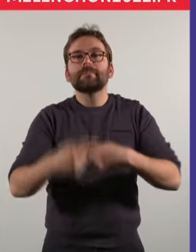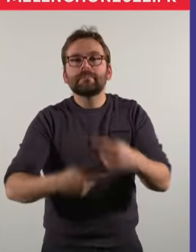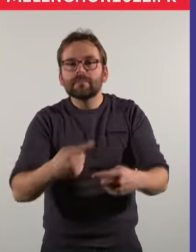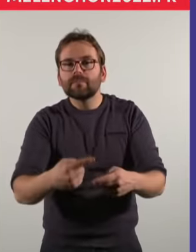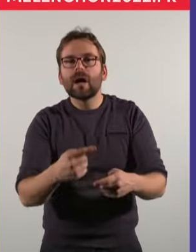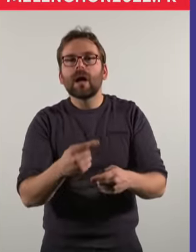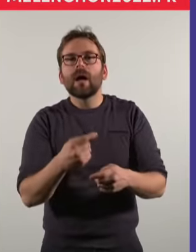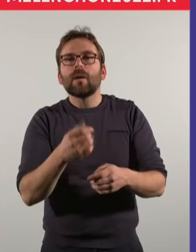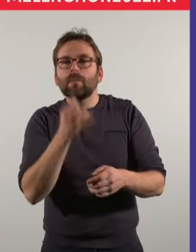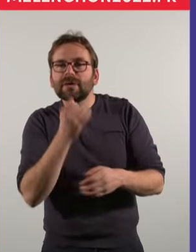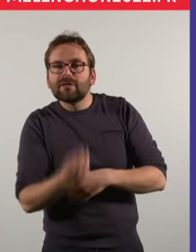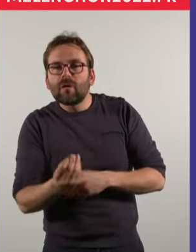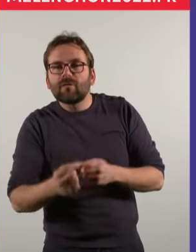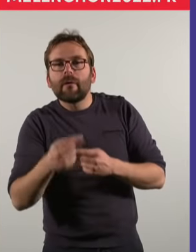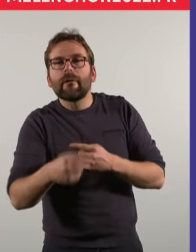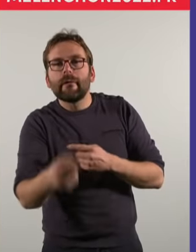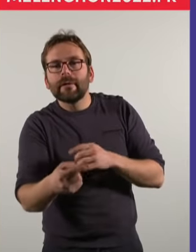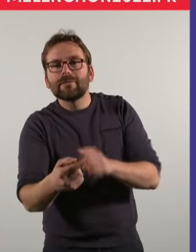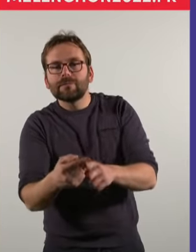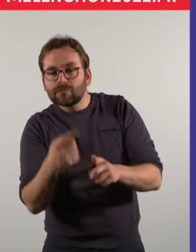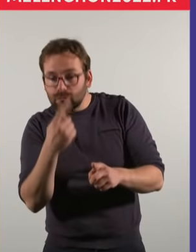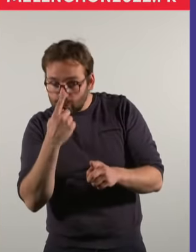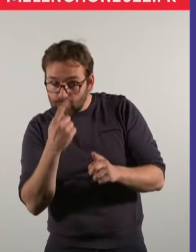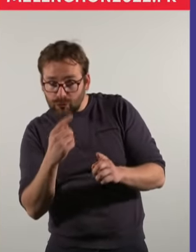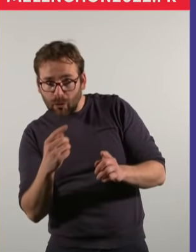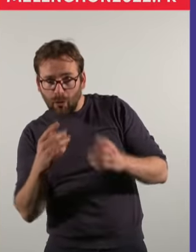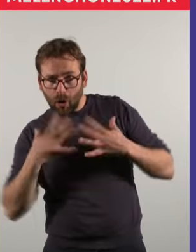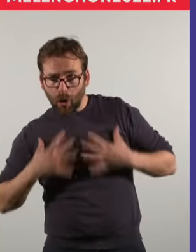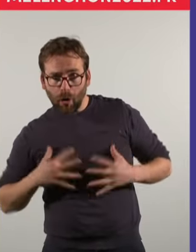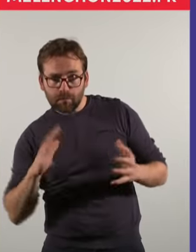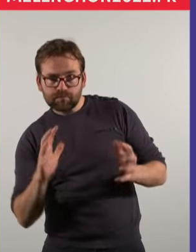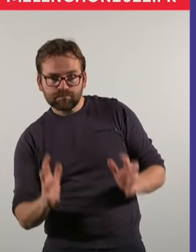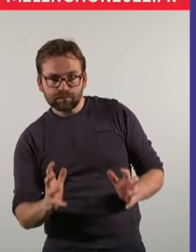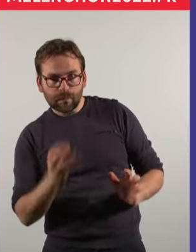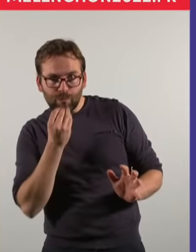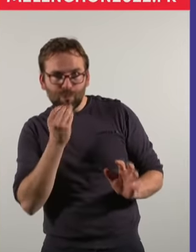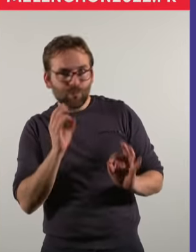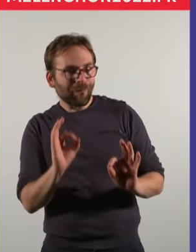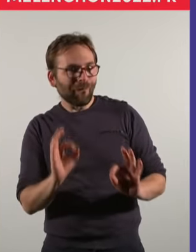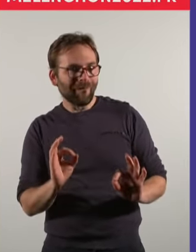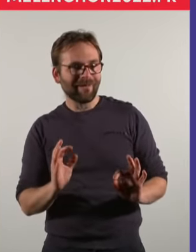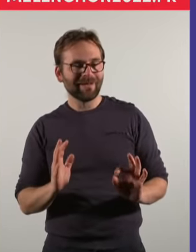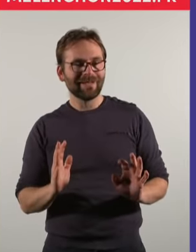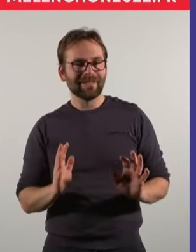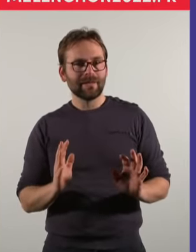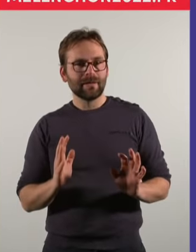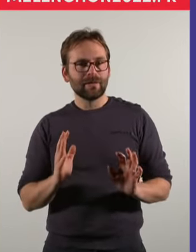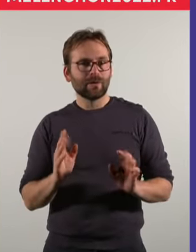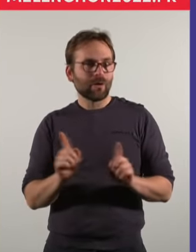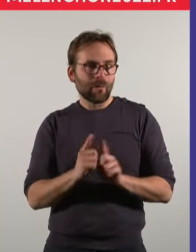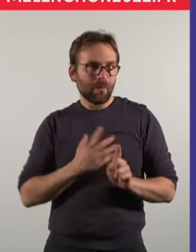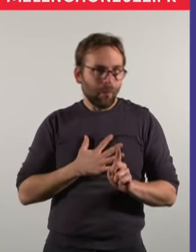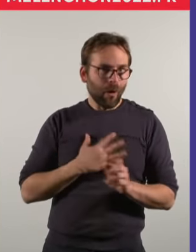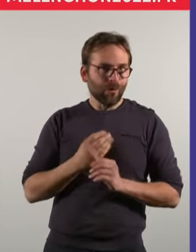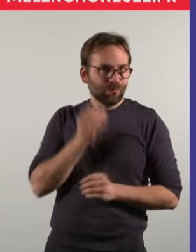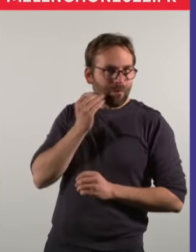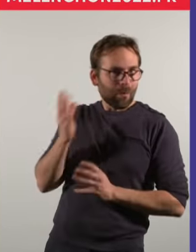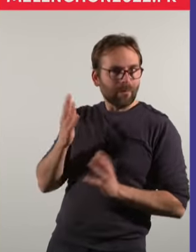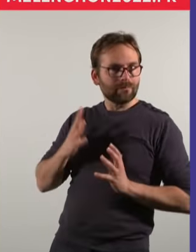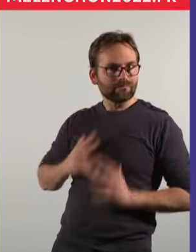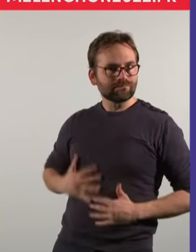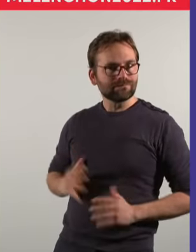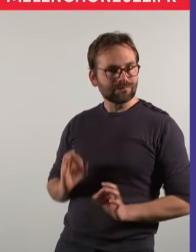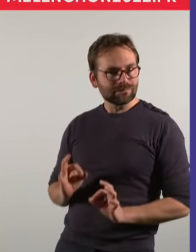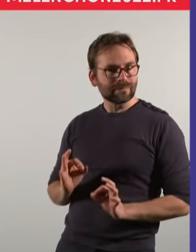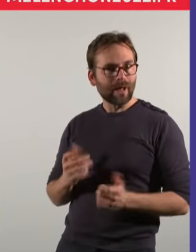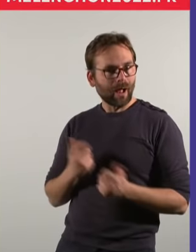arrière-petits-enfants naissent à peu près dans la configuration physique que la mienne ou celle de sa mère. Et